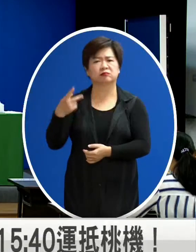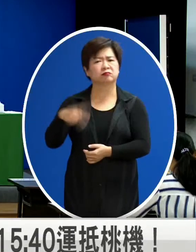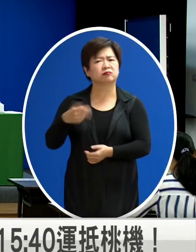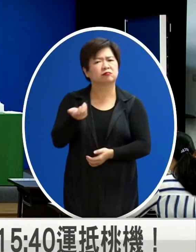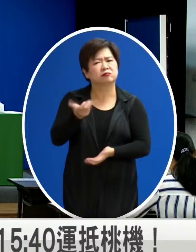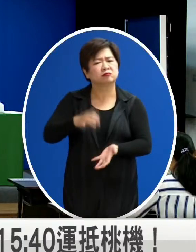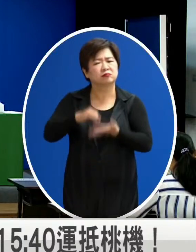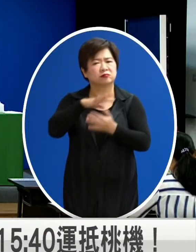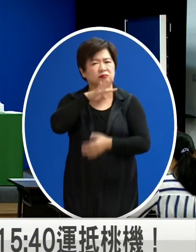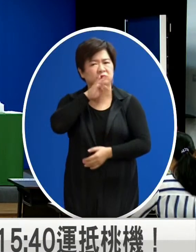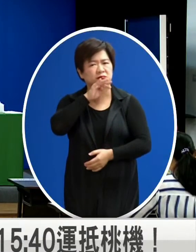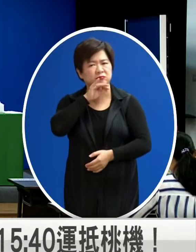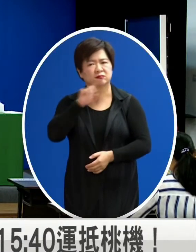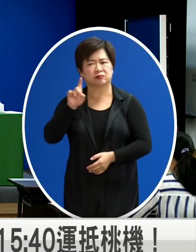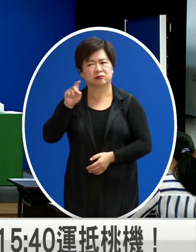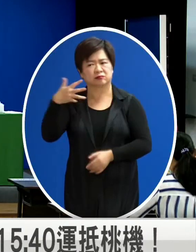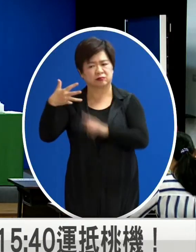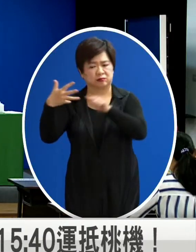为刚刚提到说